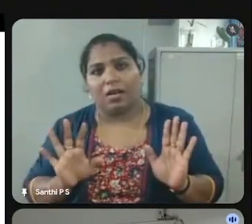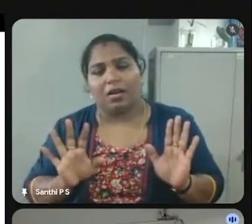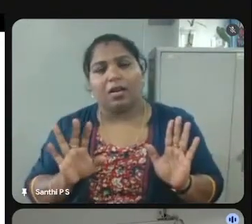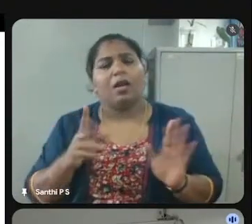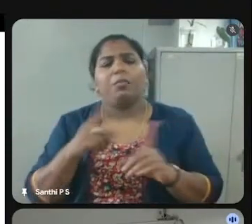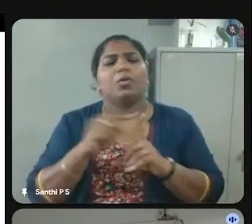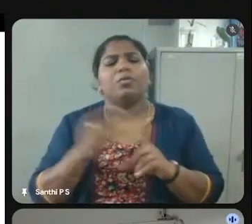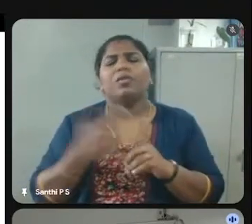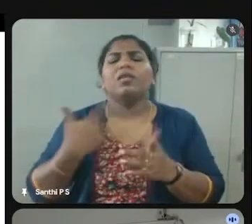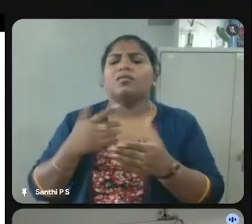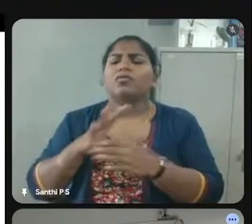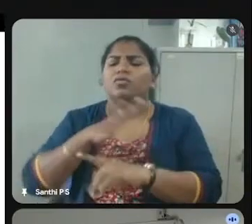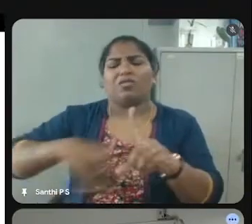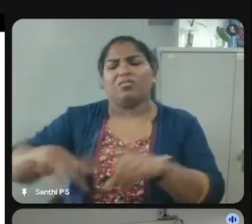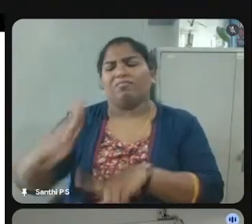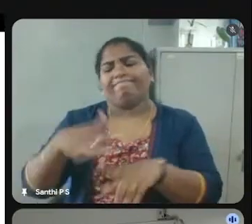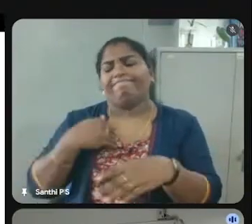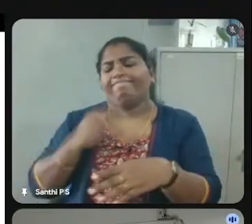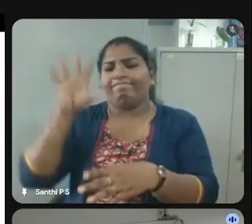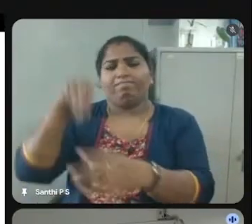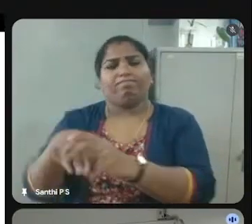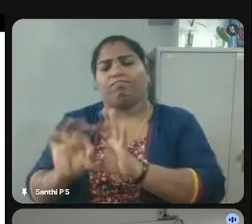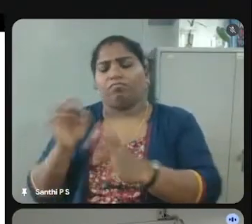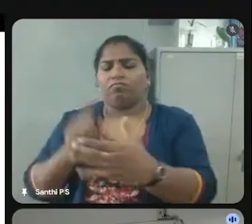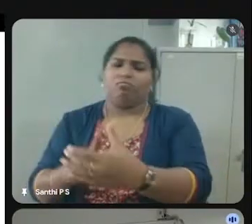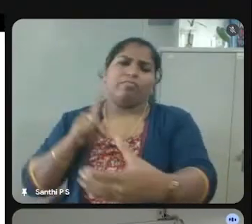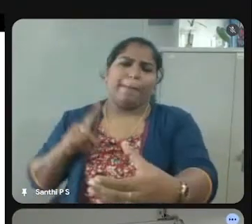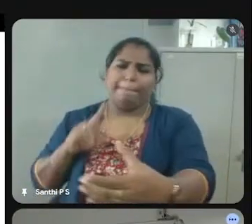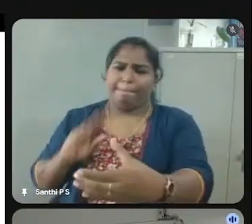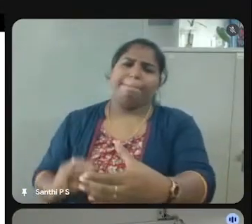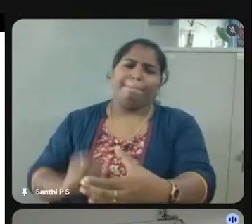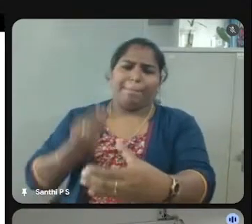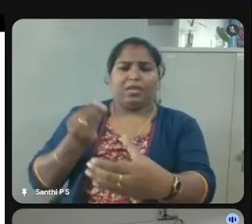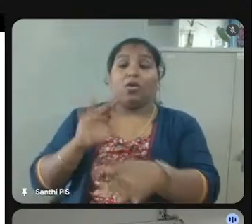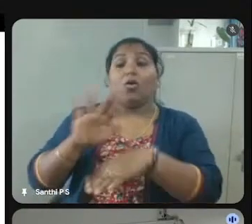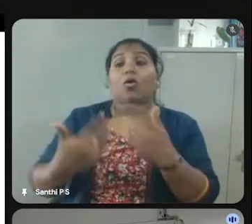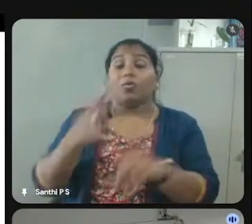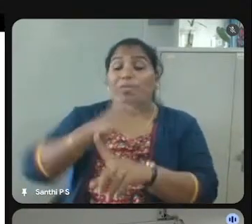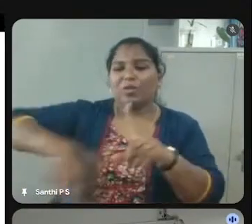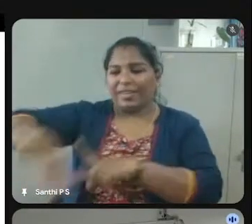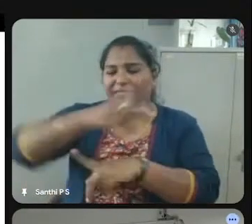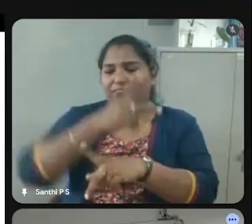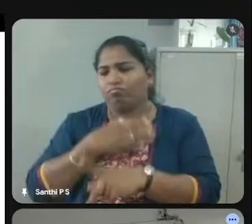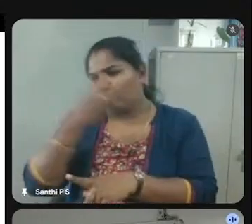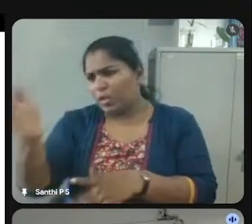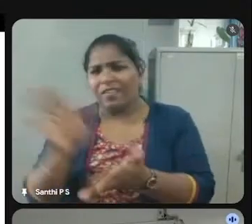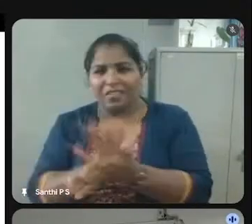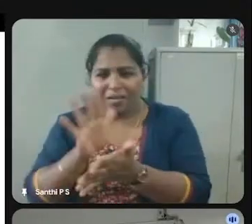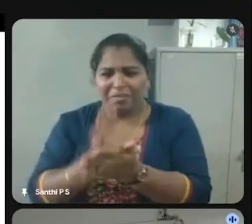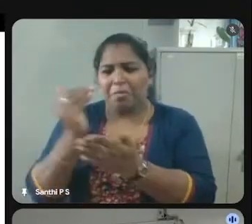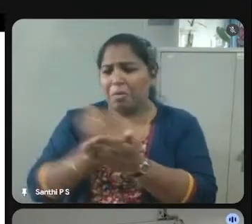നിന്ന് ഉൾവലിയാനായിരിക്കും എപ്പോഴും അവർ ശ്രമിക്കുക. ഒന്നെങ്കിൽ ഇങ്ങനെയുള്ള സാഹചര്യങ്ങളിൽ പോകുമ്പോൾ കുട്ടിയെ കൊണ്ടുപോകാതിരിക്കുന്നവരുണ്ടാവാം,